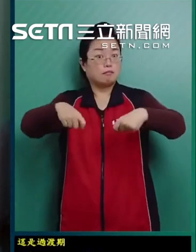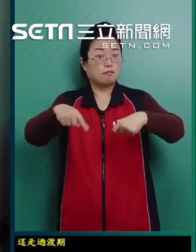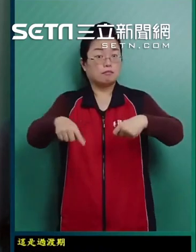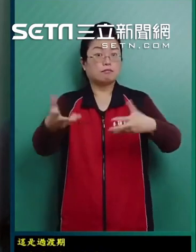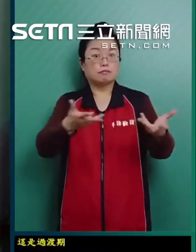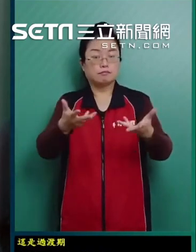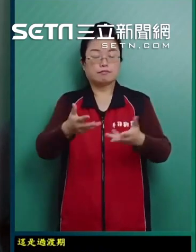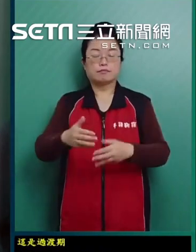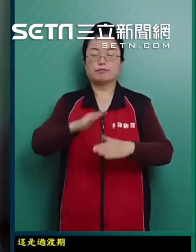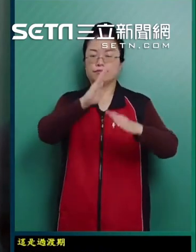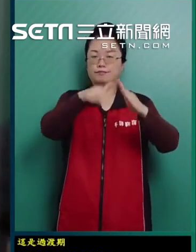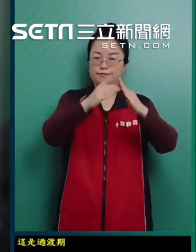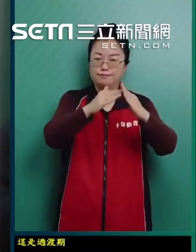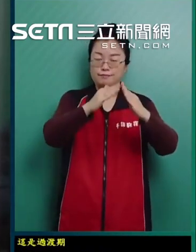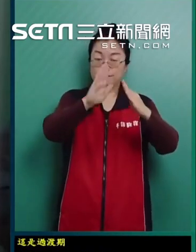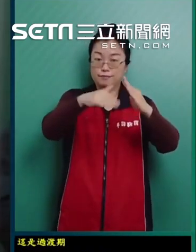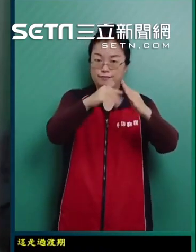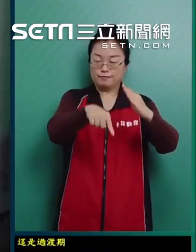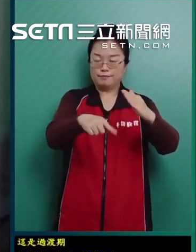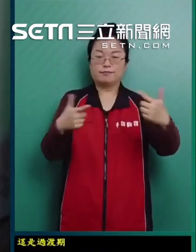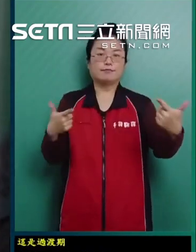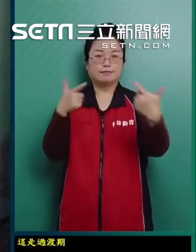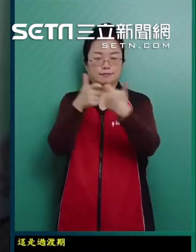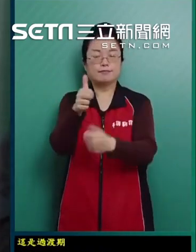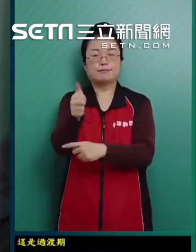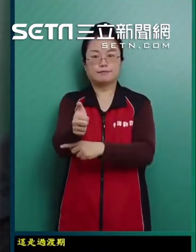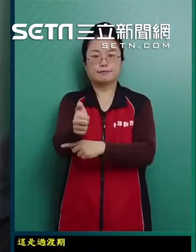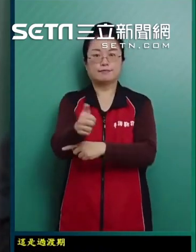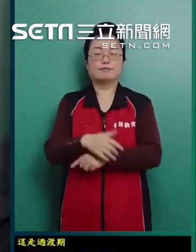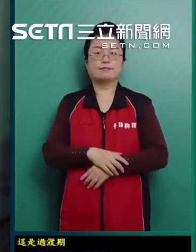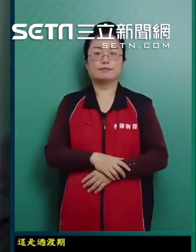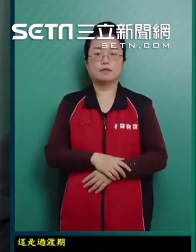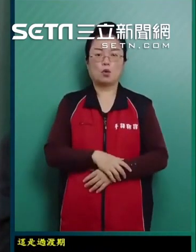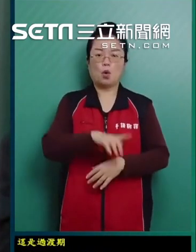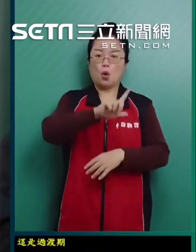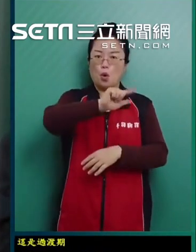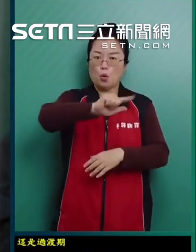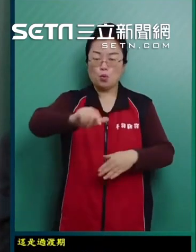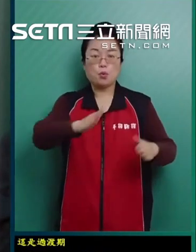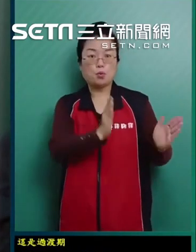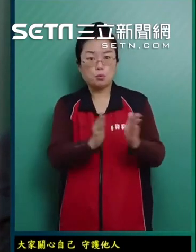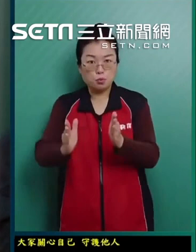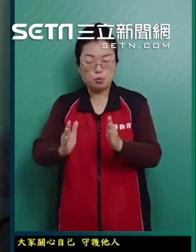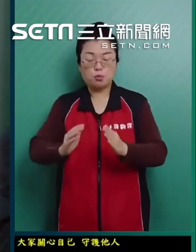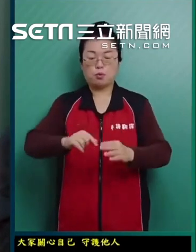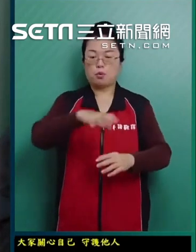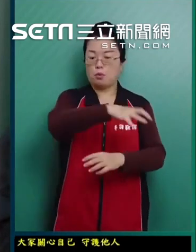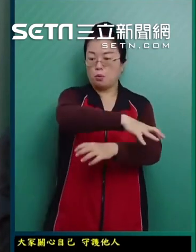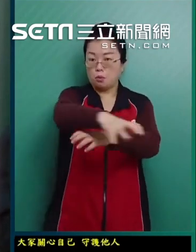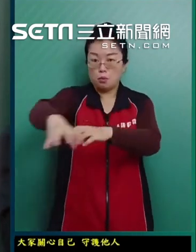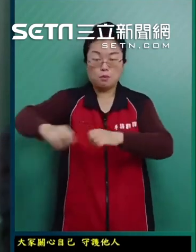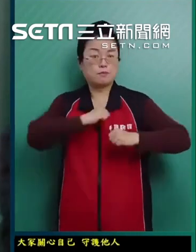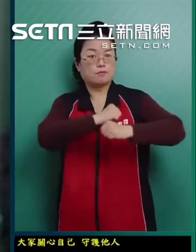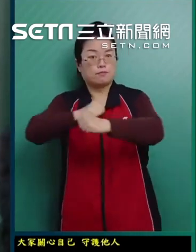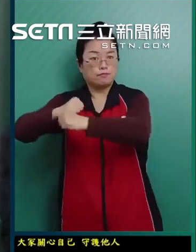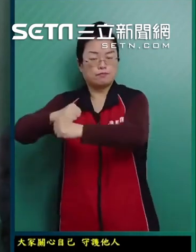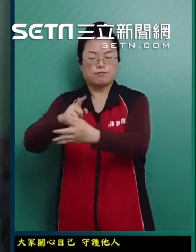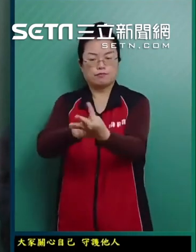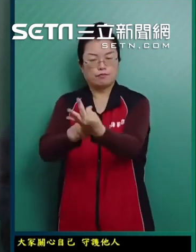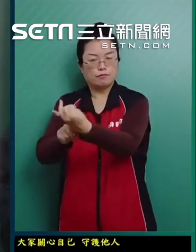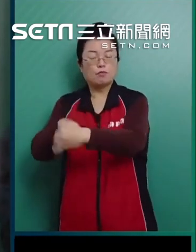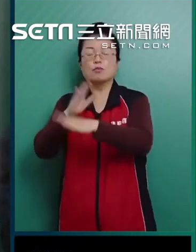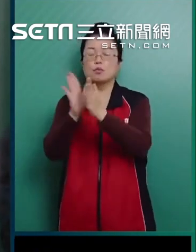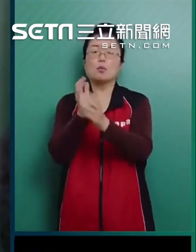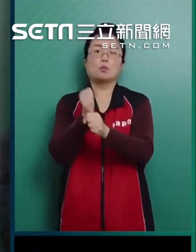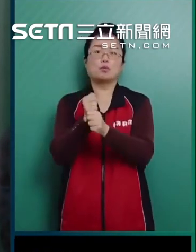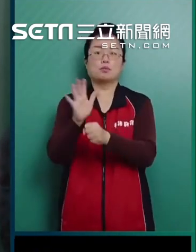合，当然家长也很重要，包括整个物资的准备、环境的清消。那么今天正是这个迎接所有的学生入